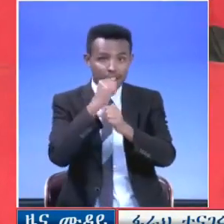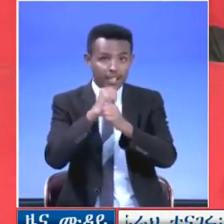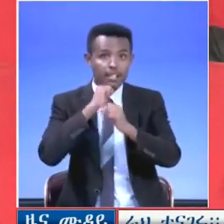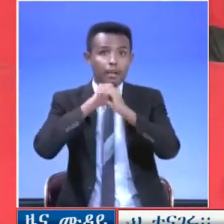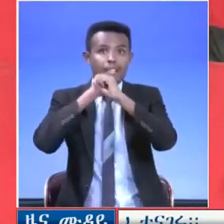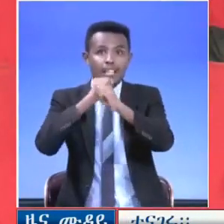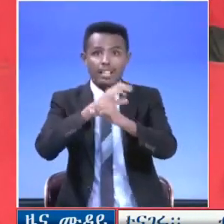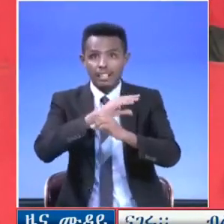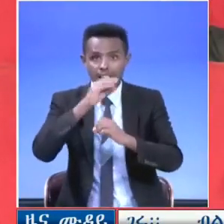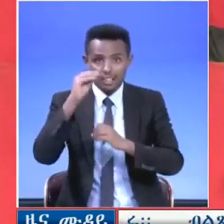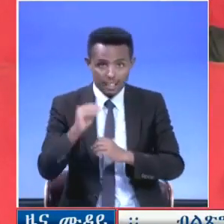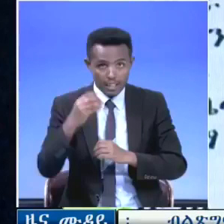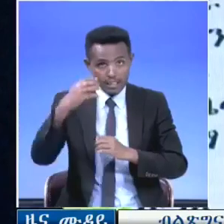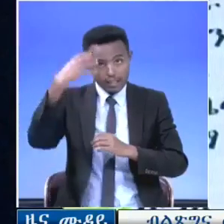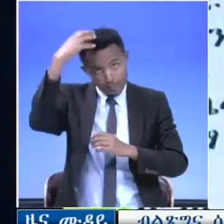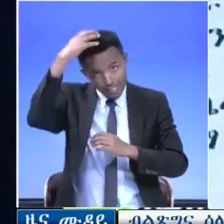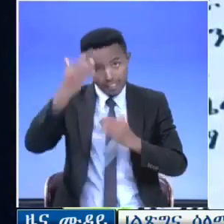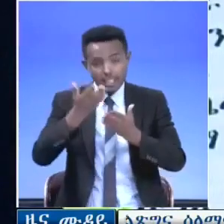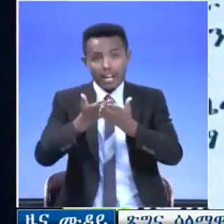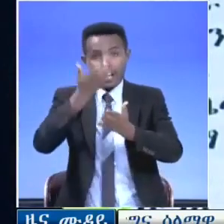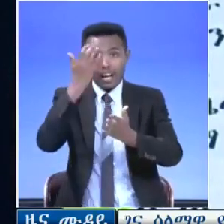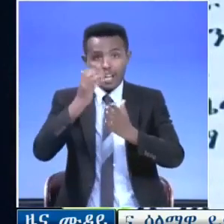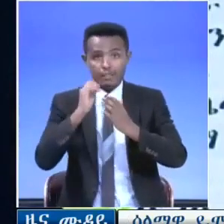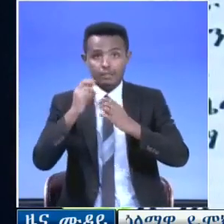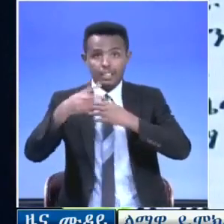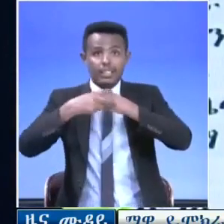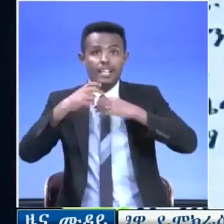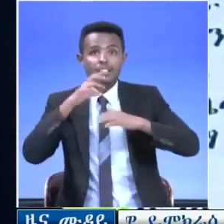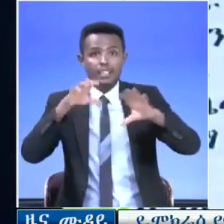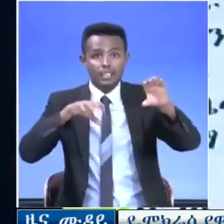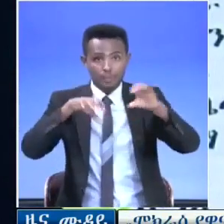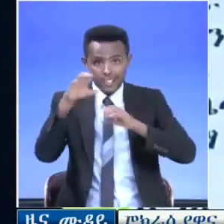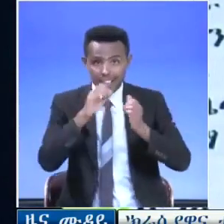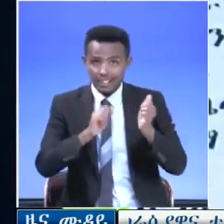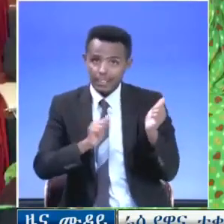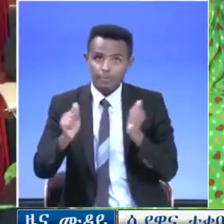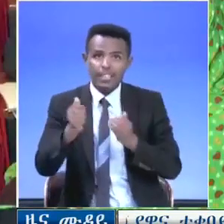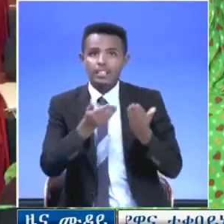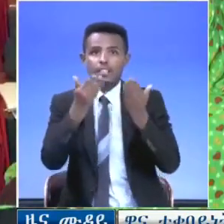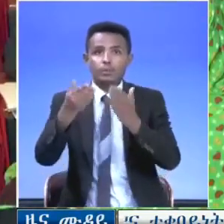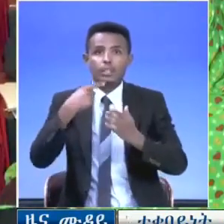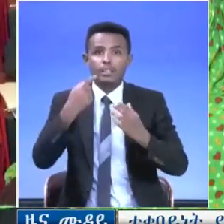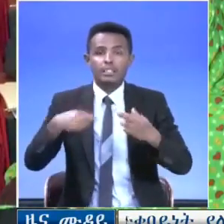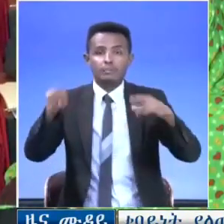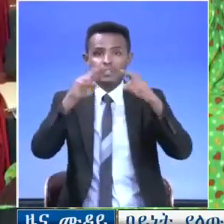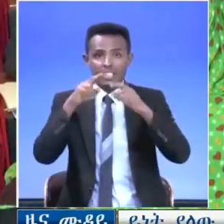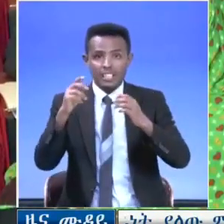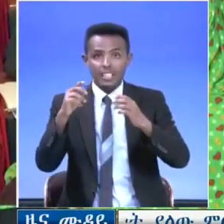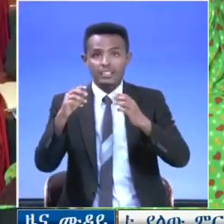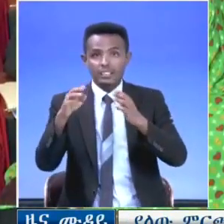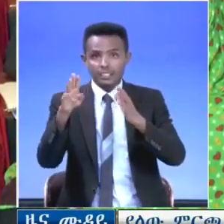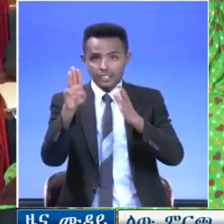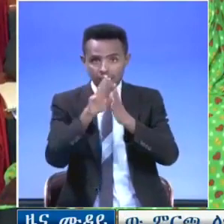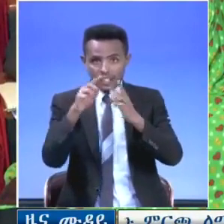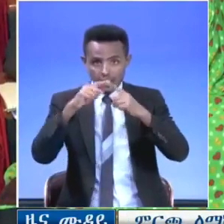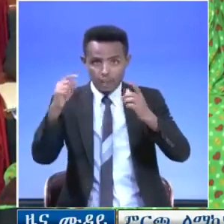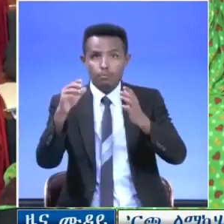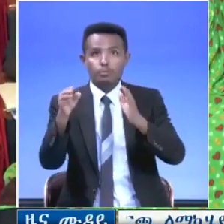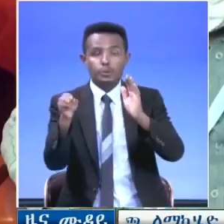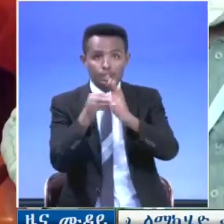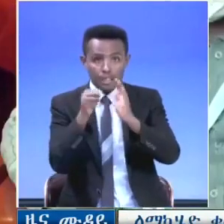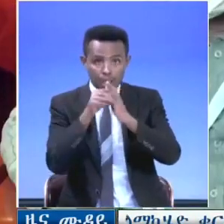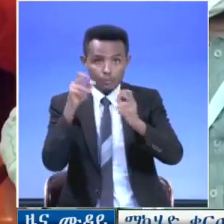የመንግስት ሀብት እንዳይመዘበር ለማድረግ የሀብት ምዝገባ ስራን ማከናወን ቅድሚያ ተሰጥቶታል ነው ያሉት በፌደራል ስነ ምግባርና ጸረ ሙስና ኮሚሽን